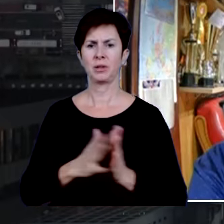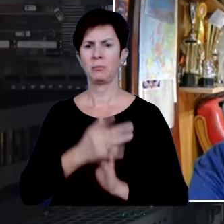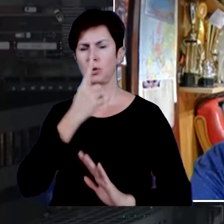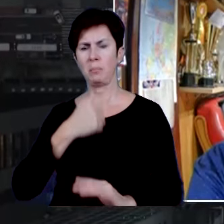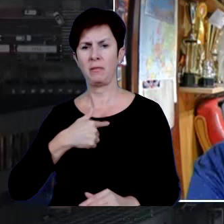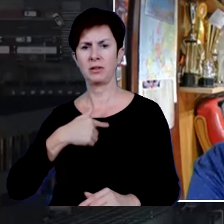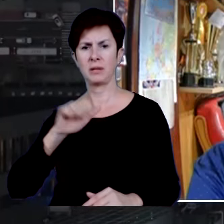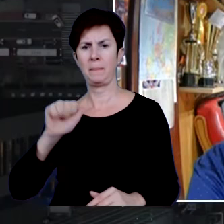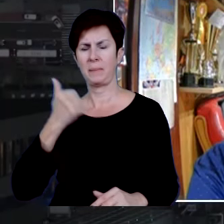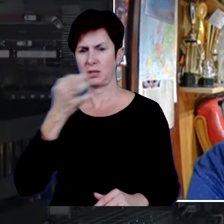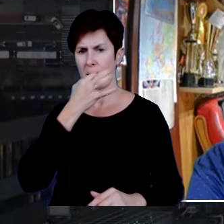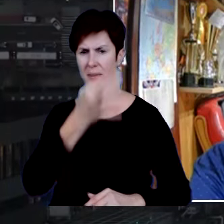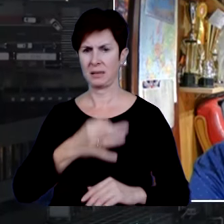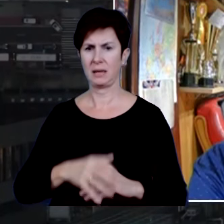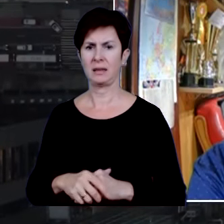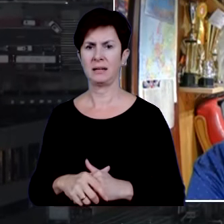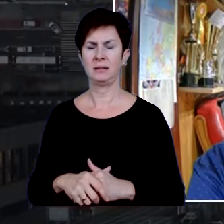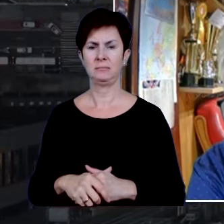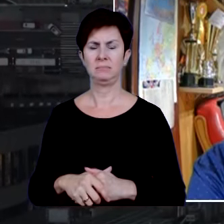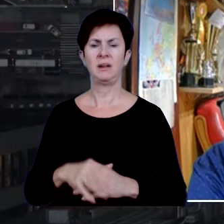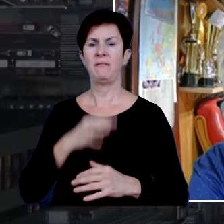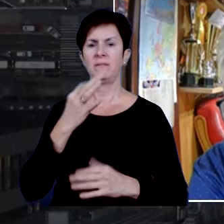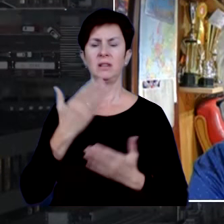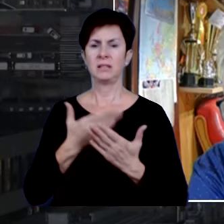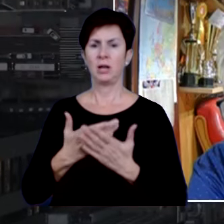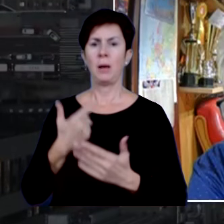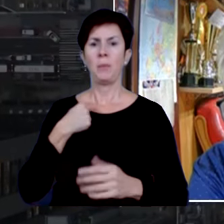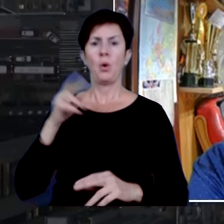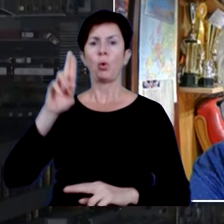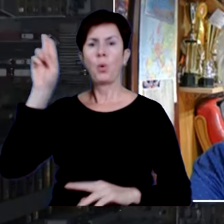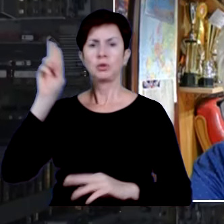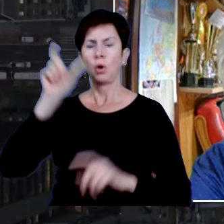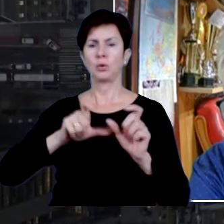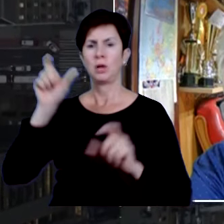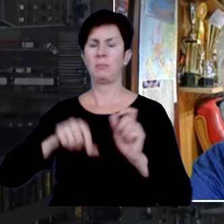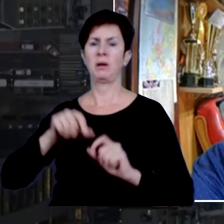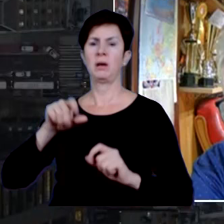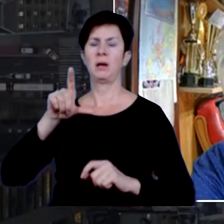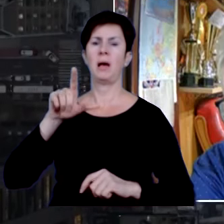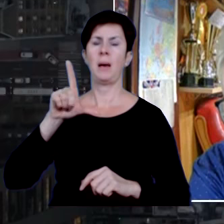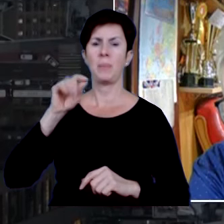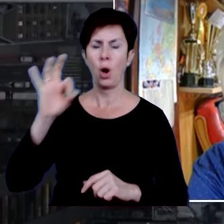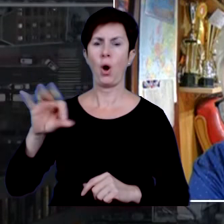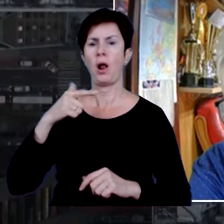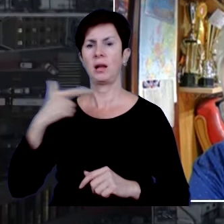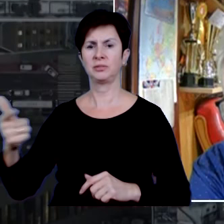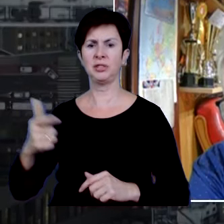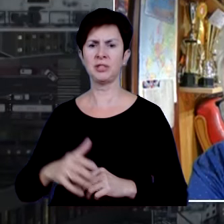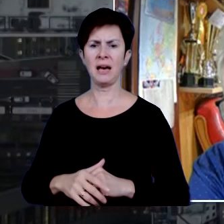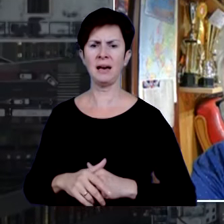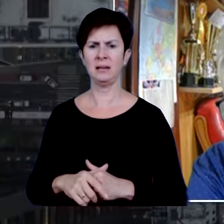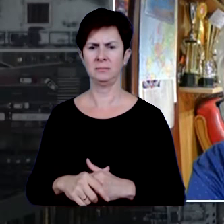a ono jest ważne, wie pan, ważne dla tych, którzy głosowali na Platformę i na Lewicę. Platforma jeszcze bardziej się zradykalizowała w tych